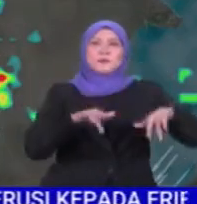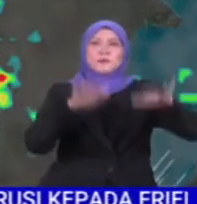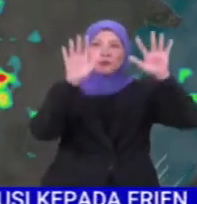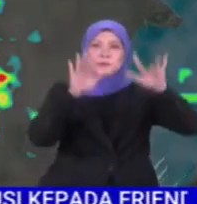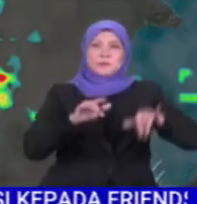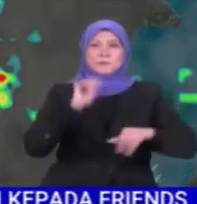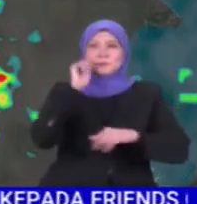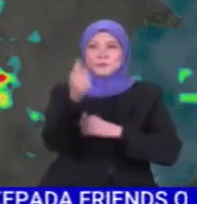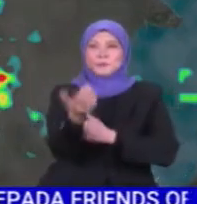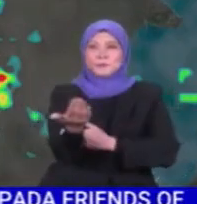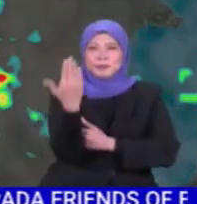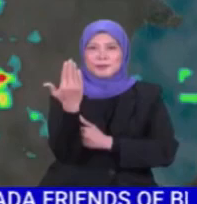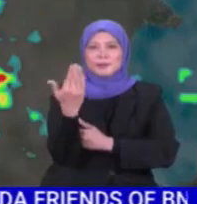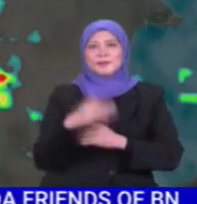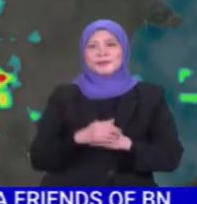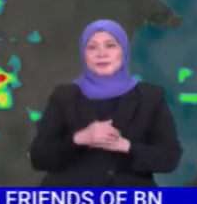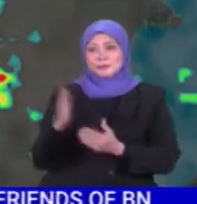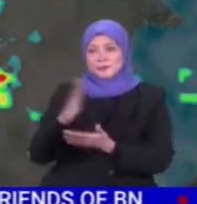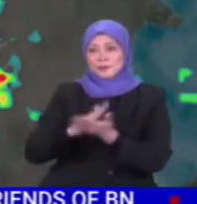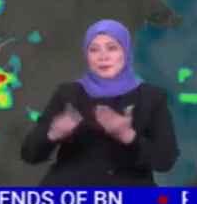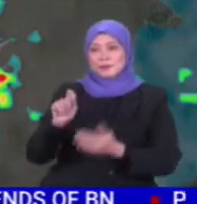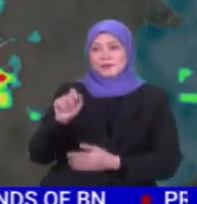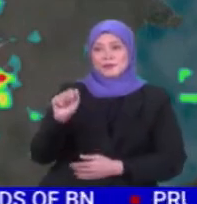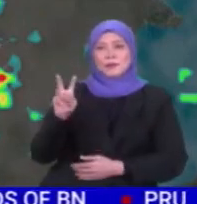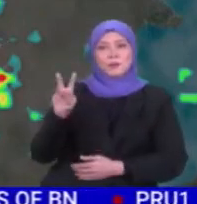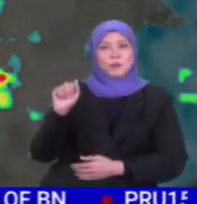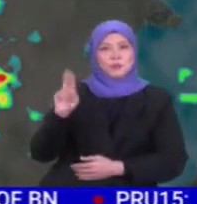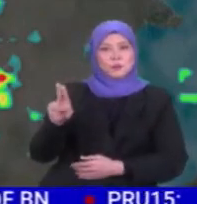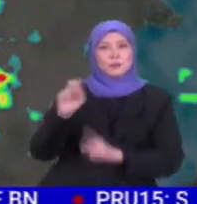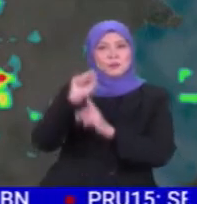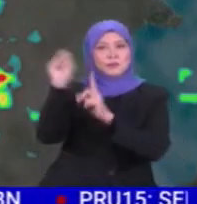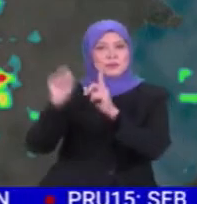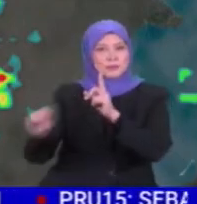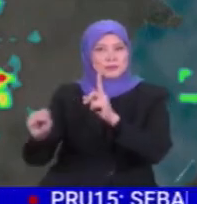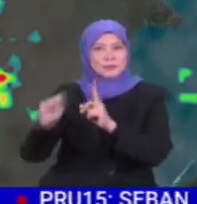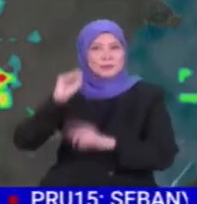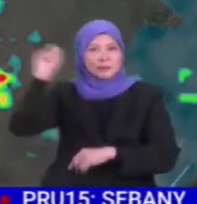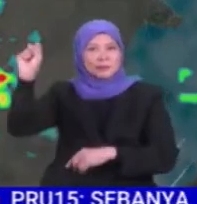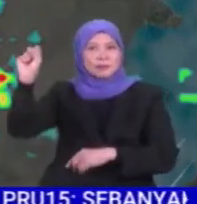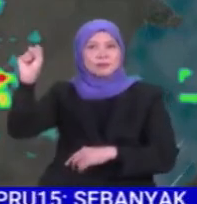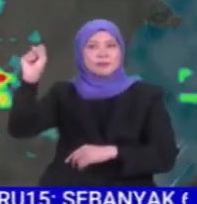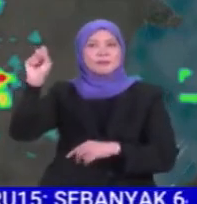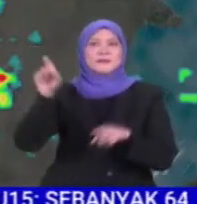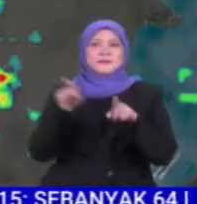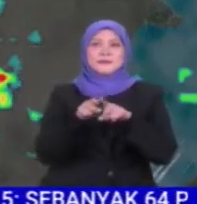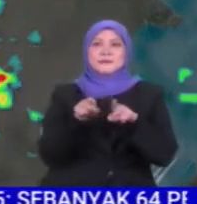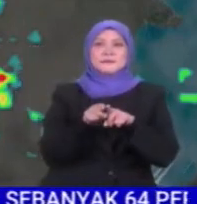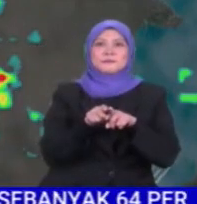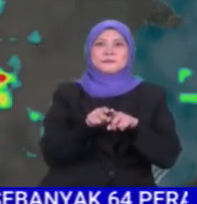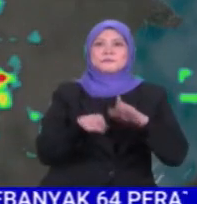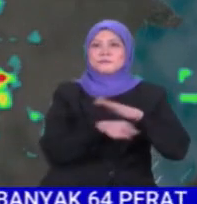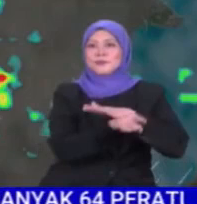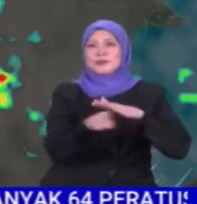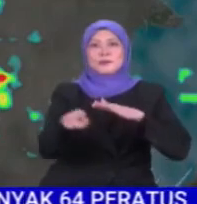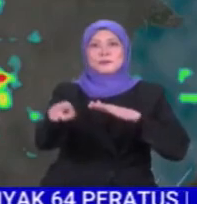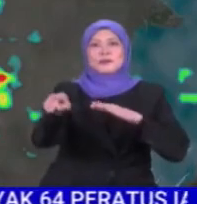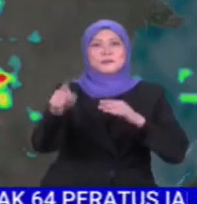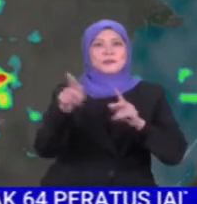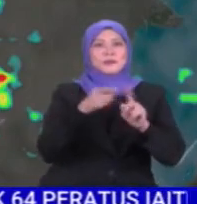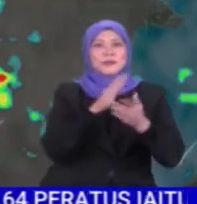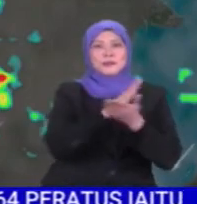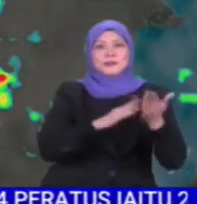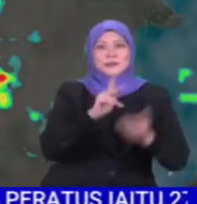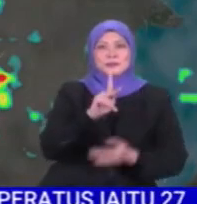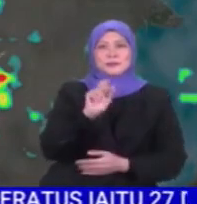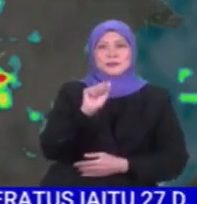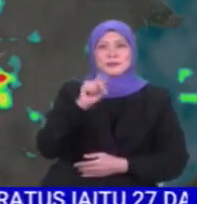pada esok pagi. Begitu juga di bahagian Tawau dan juga Sandakan di negeri Sabah, dan begitu juga di kawasan pedalaman melibatkan bahagian Kapit